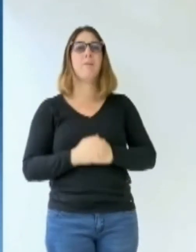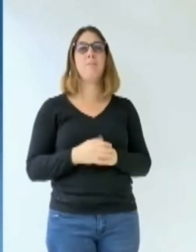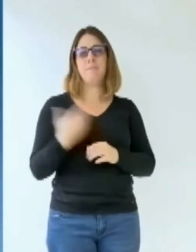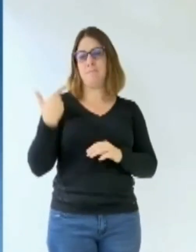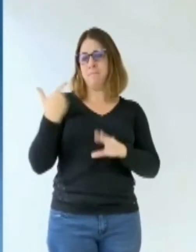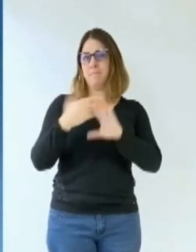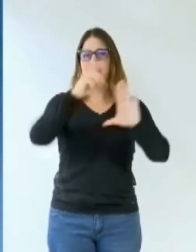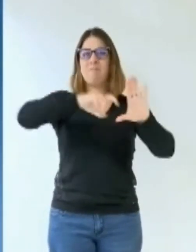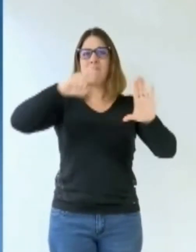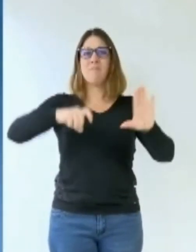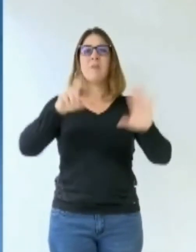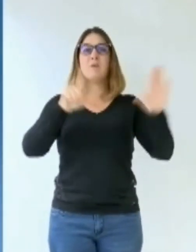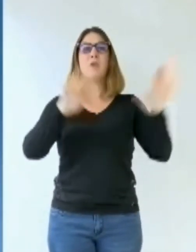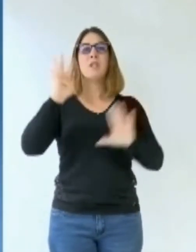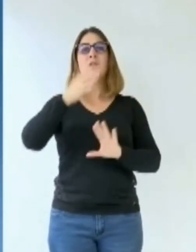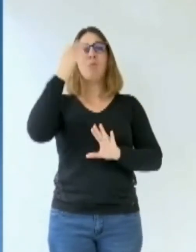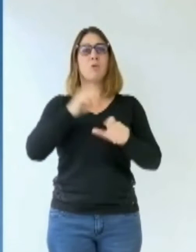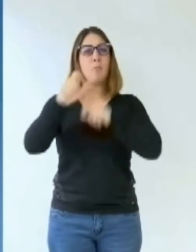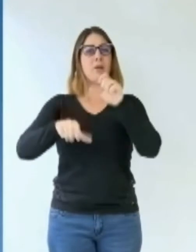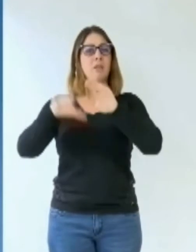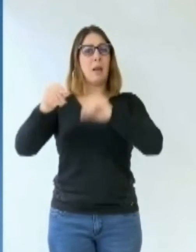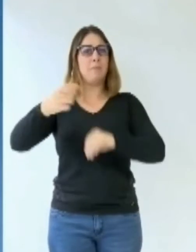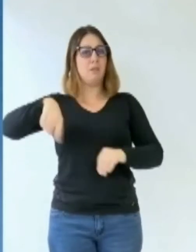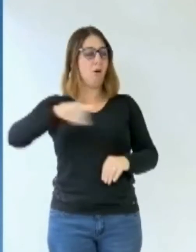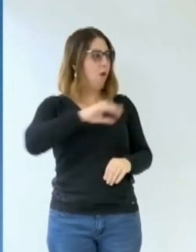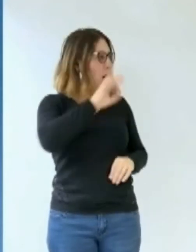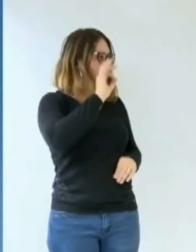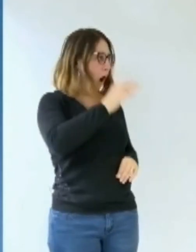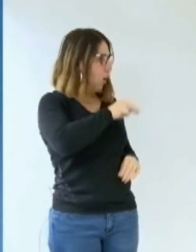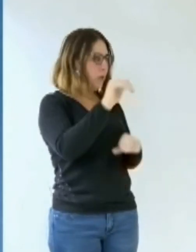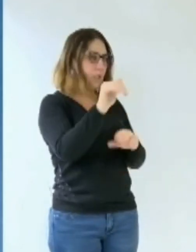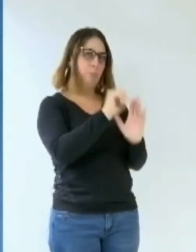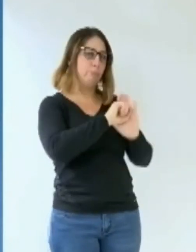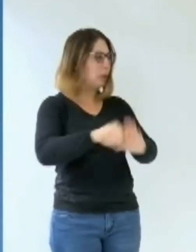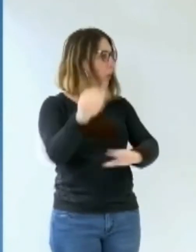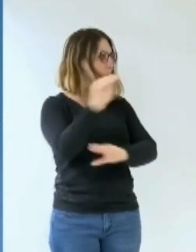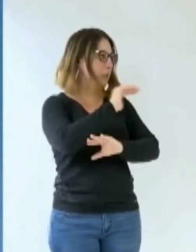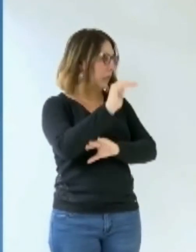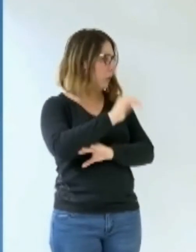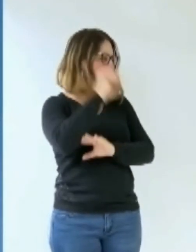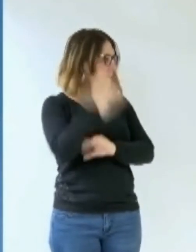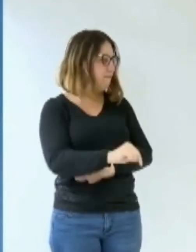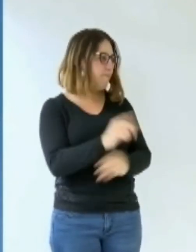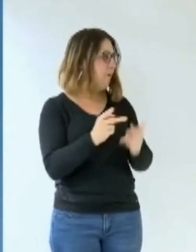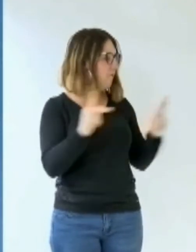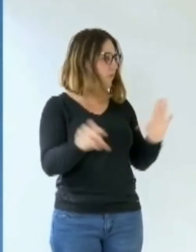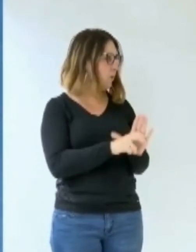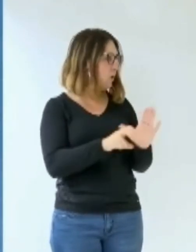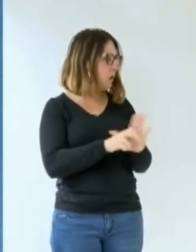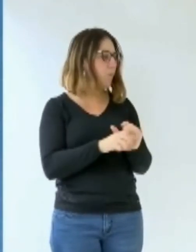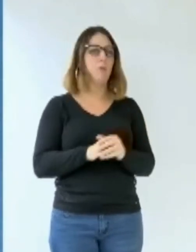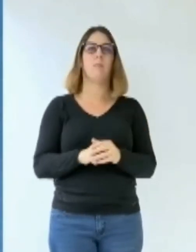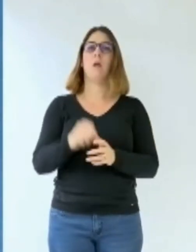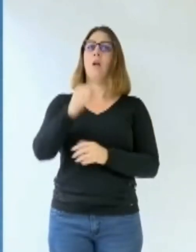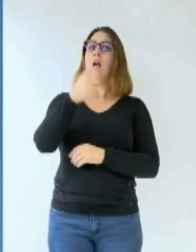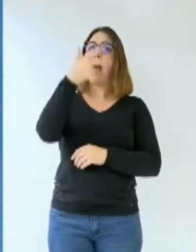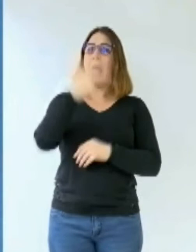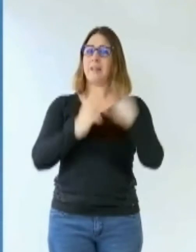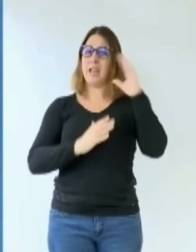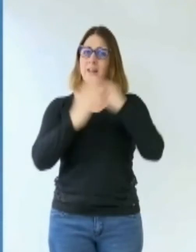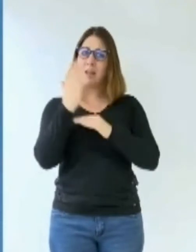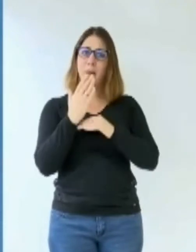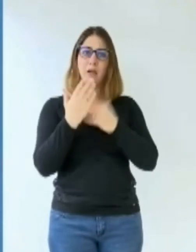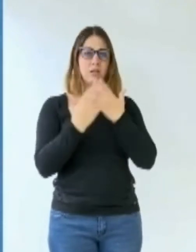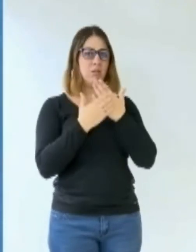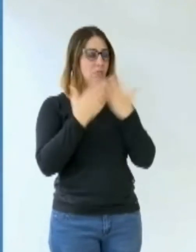que 79% des habitants estiment que la sécurité est un enjeu prioritaire pour la ville. Plus d'un tiers déclarent avoir été victimes